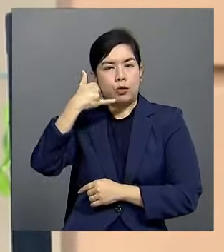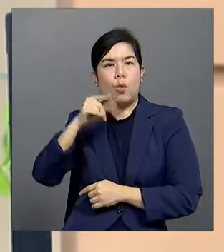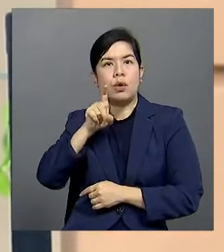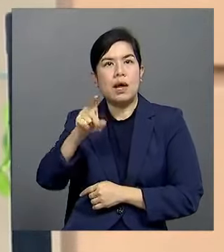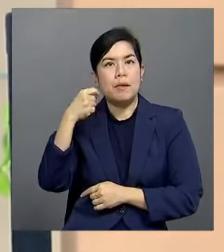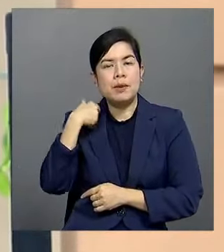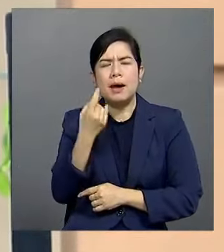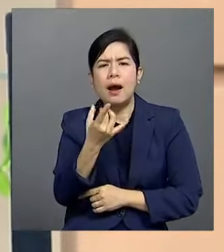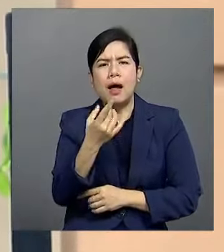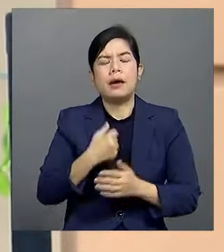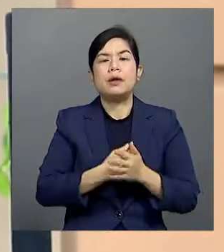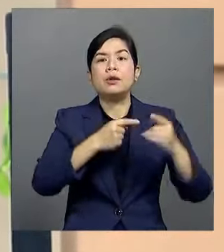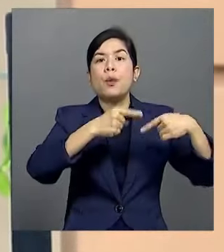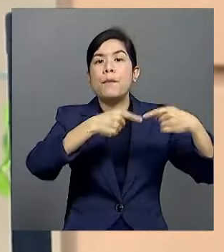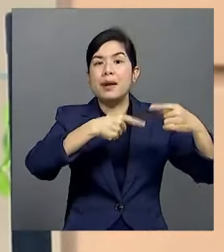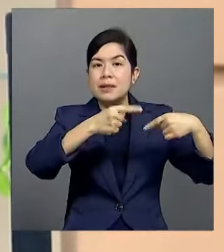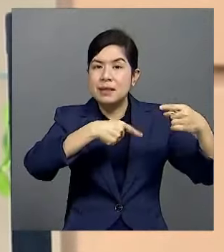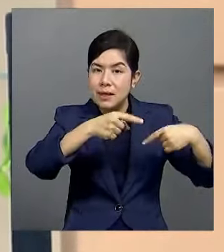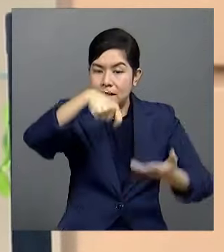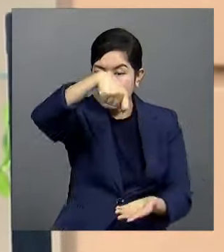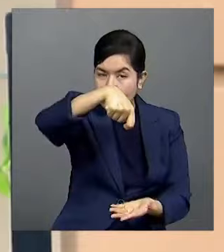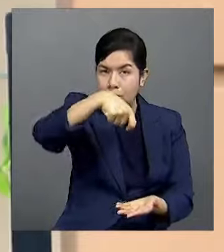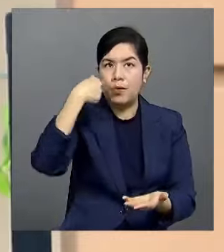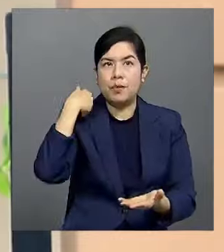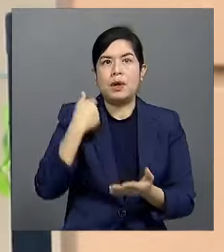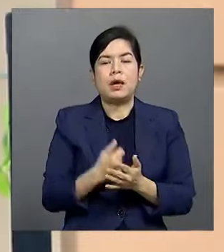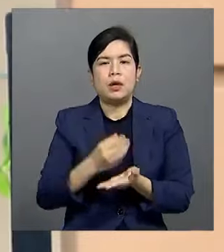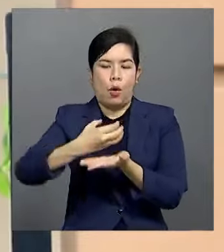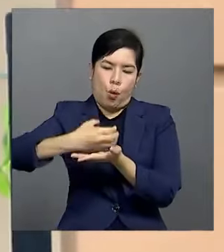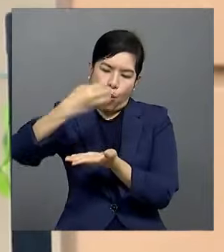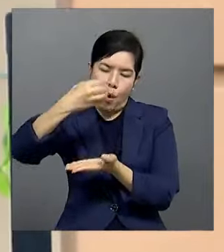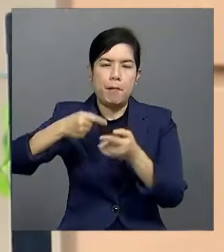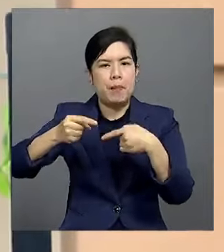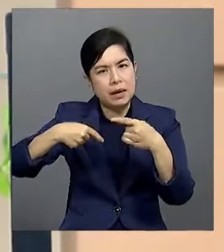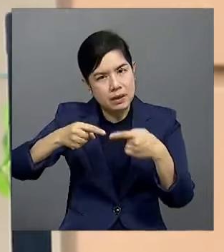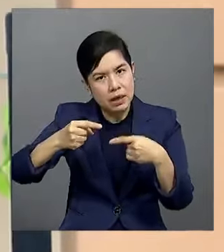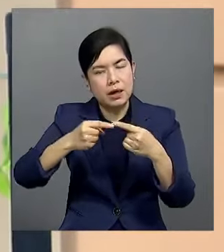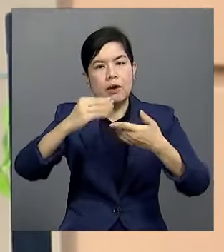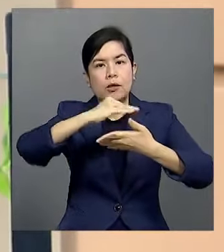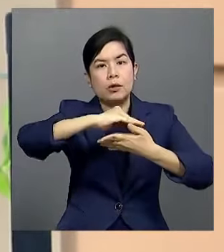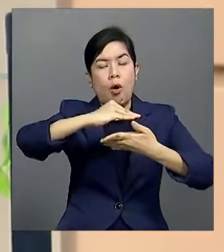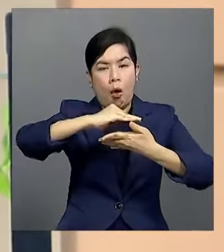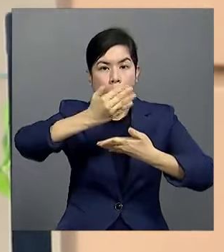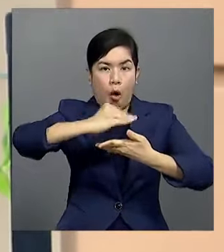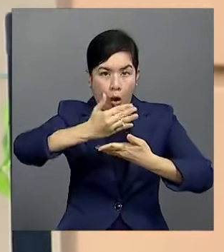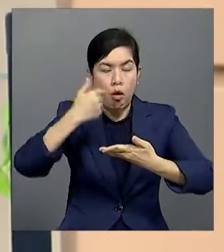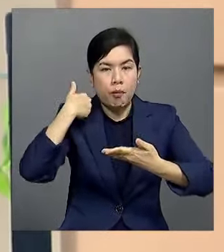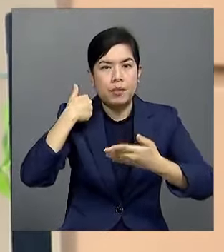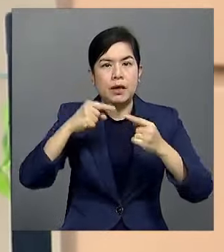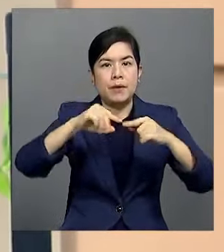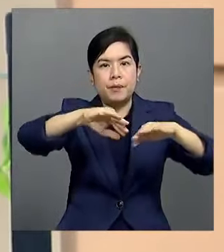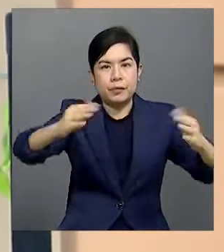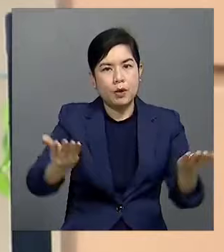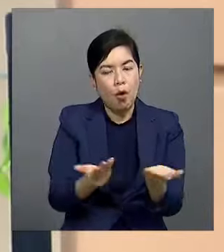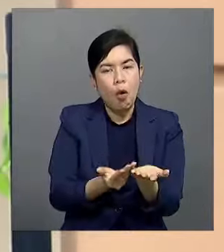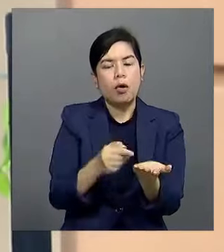กล่องพลาสติกนะคะและยังมีขวดพลาสติกอีกด้วยนะคะนอกจากนี้ยังมีในส่วนของจานช้อนแล้วก็ซ่อมพลาสติกรวมถึ